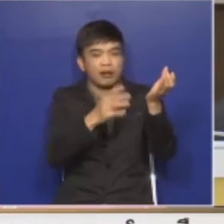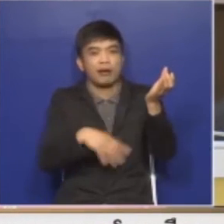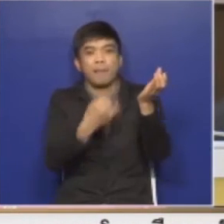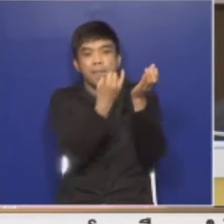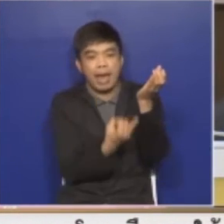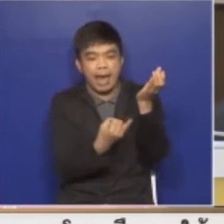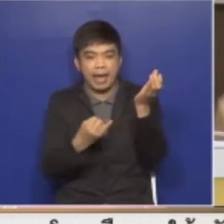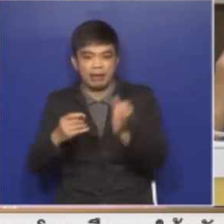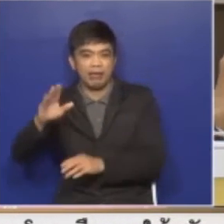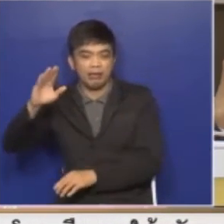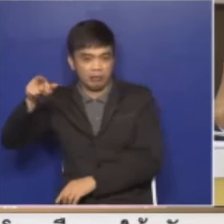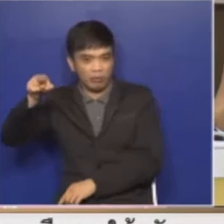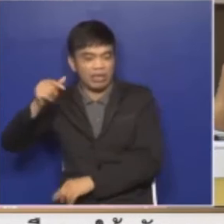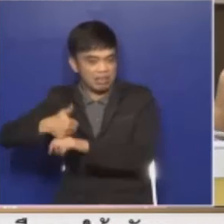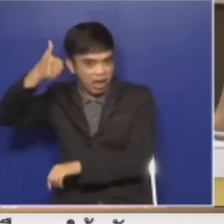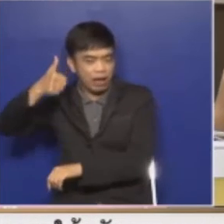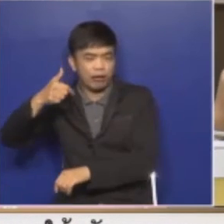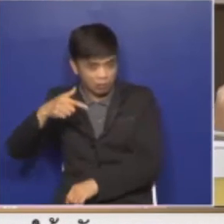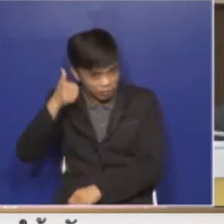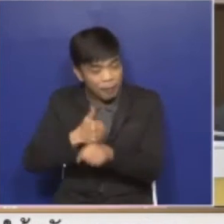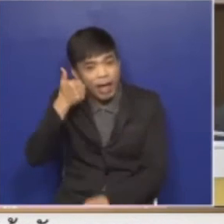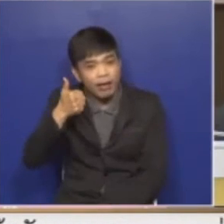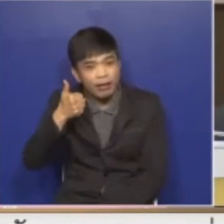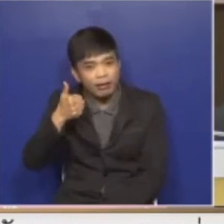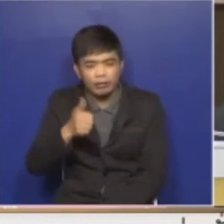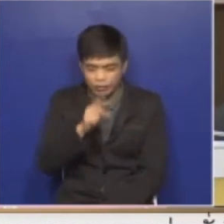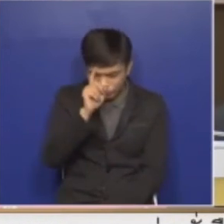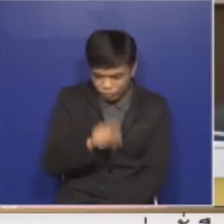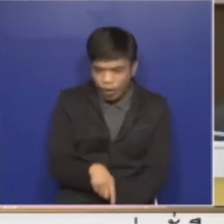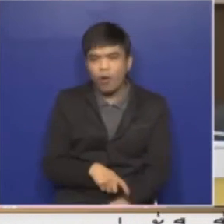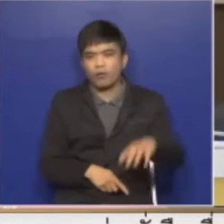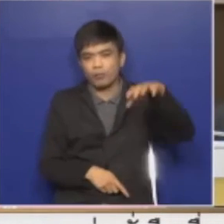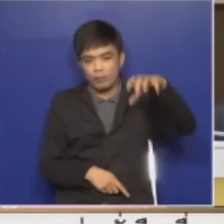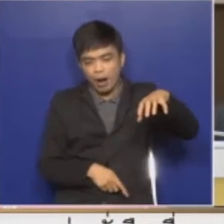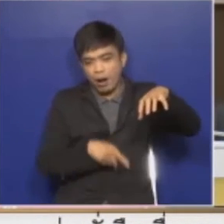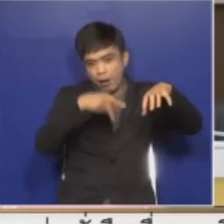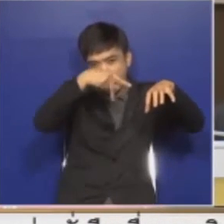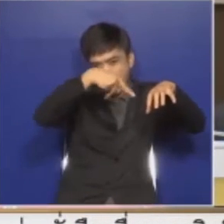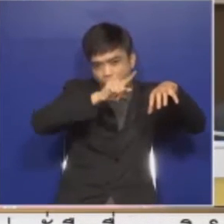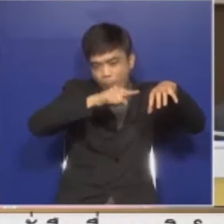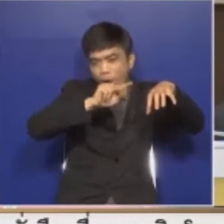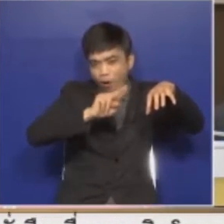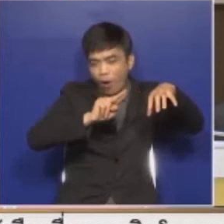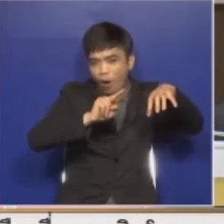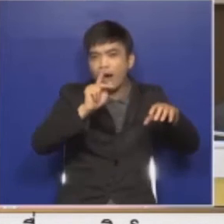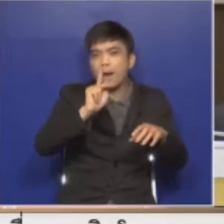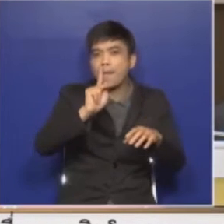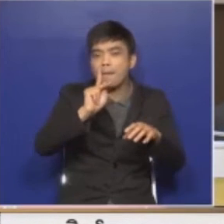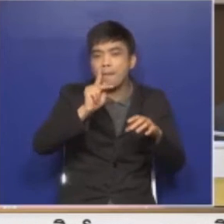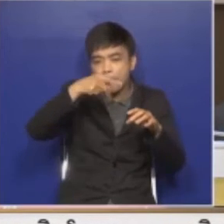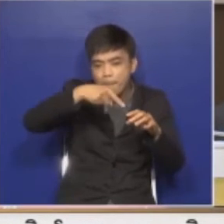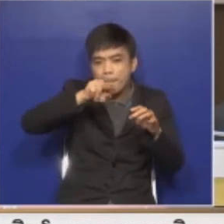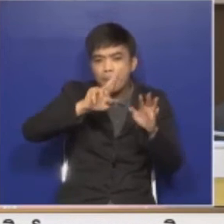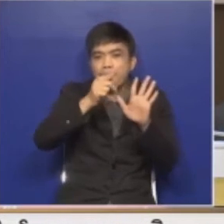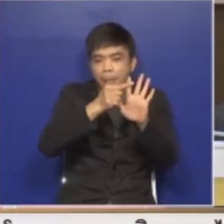ผมอยากให้ถ้าบ้านพระปกเกล้าต้องออกมาจะต้องมายืนยันจะต้องมาเรียกร้องทำให้สังคมได้รับรู้นะครับว่า